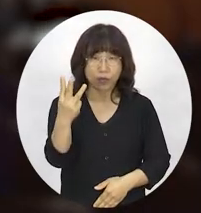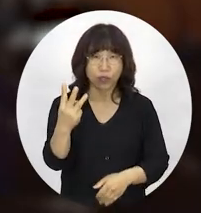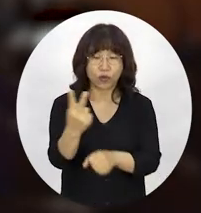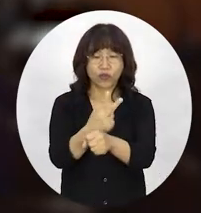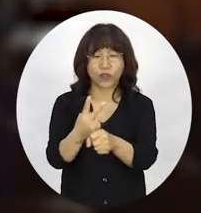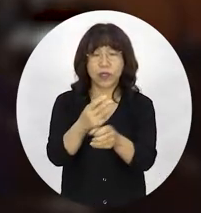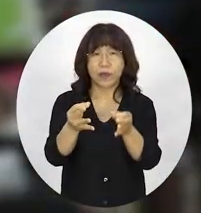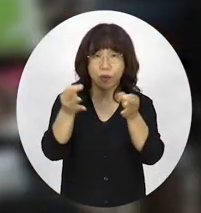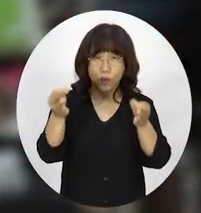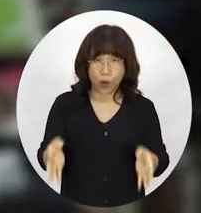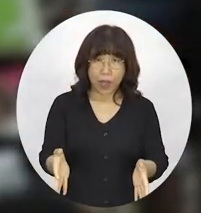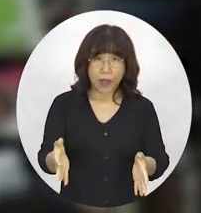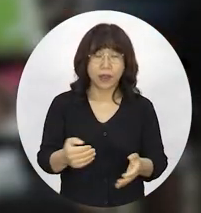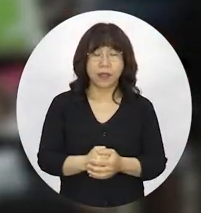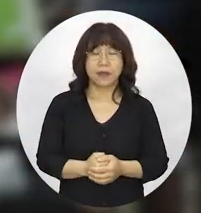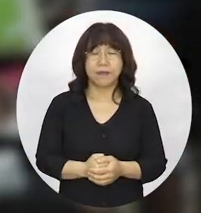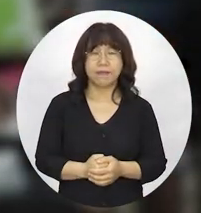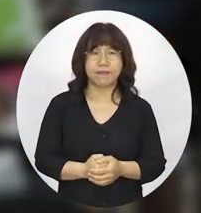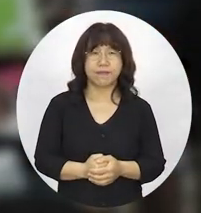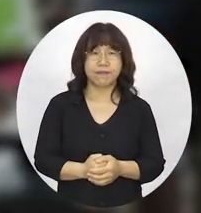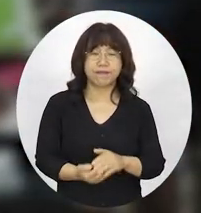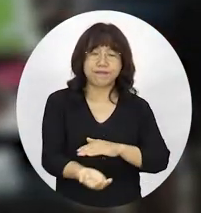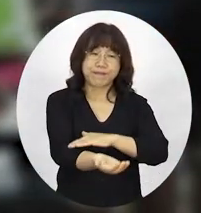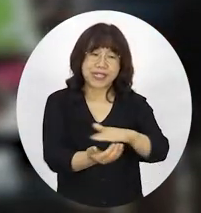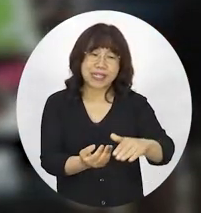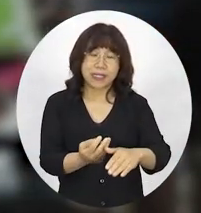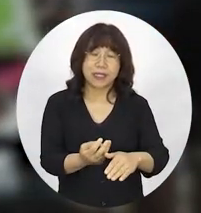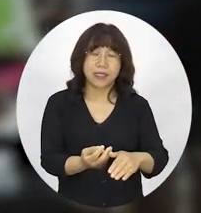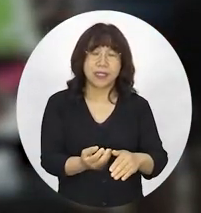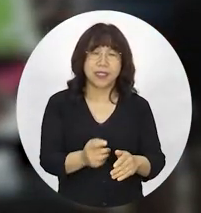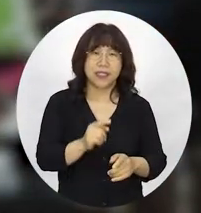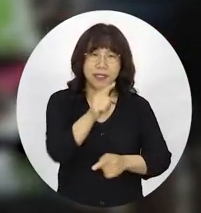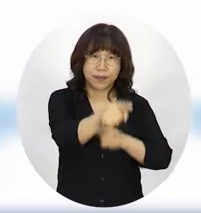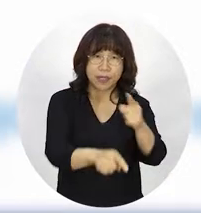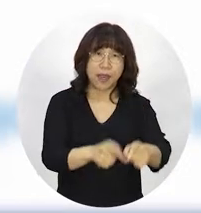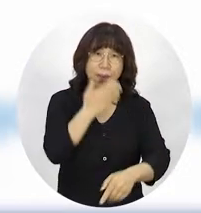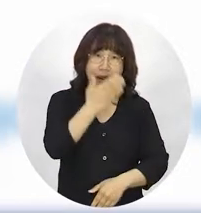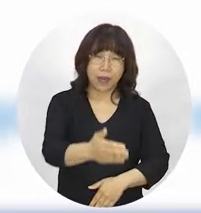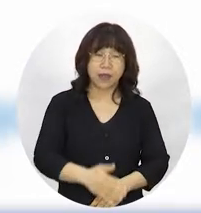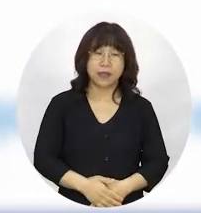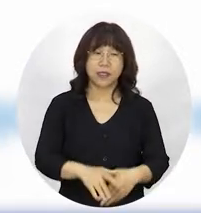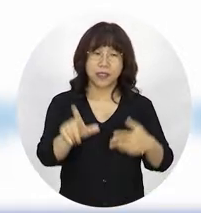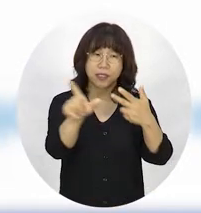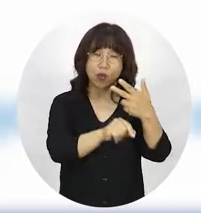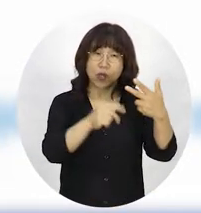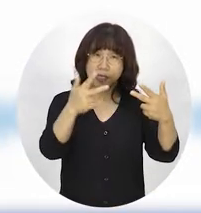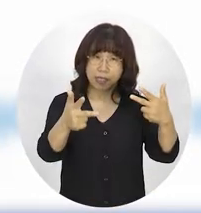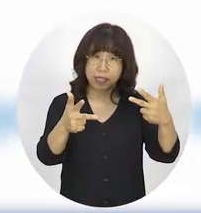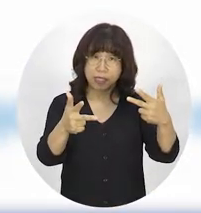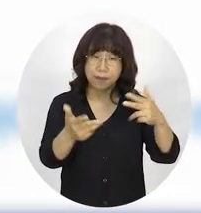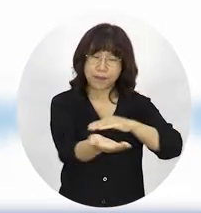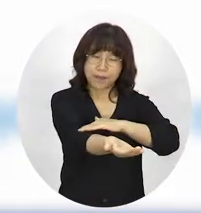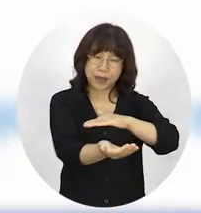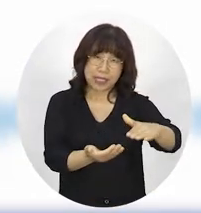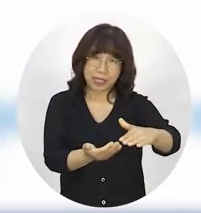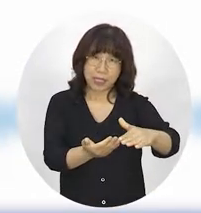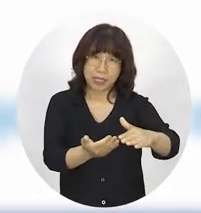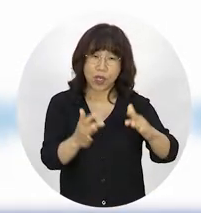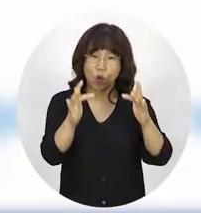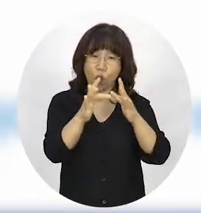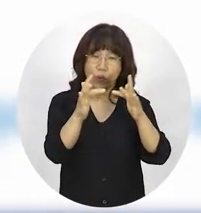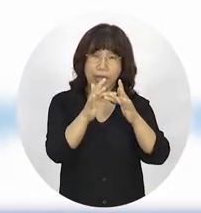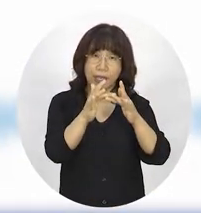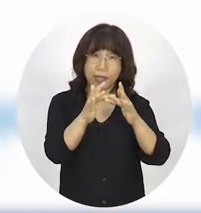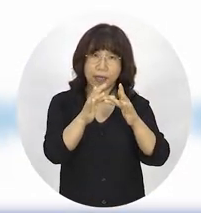진행되며 사전 신청 없이 시작 30분 전부터 선착순 입장 하면 됩니다 단 7월 7일까지 온라인